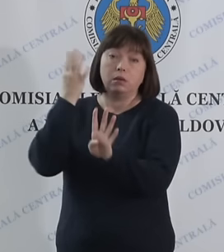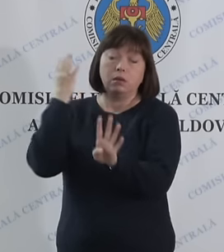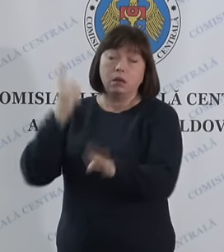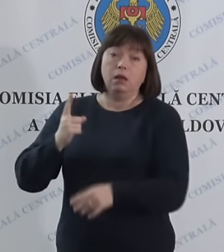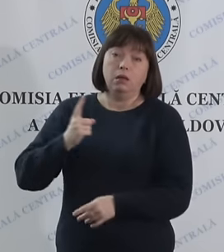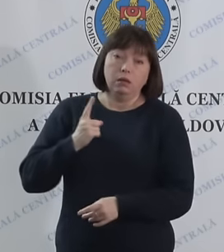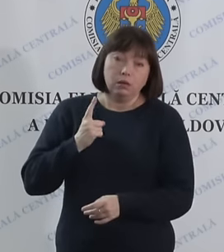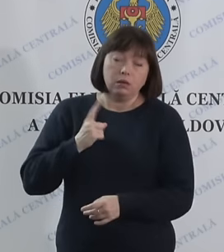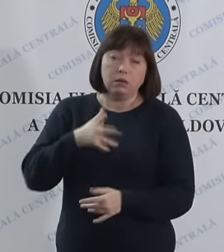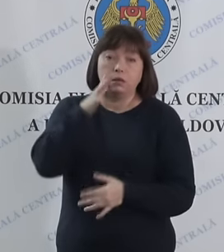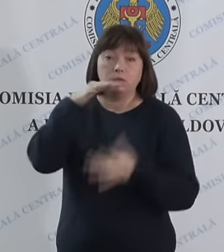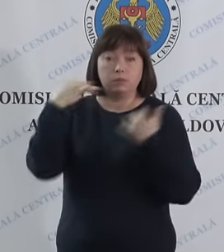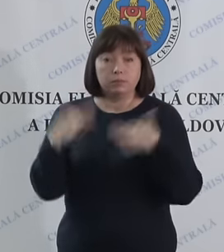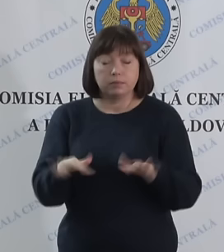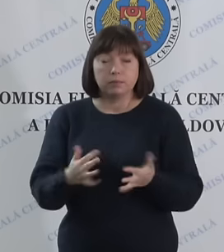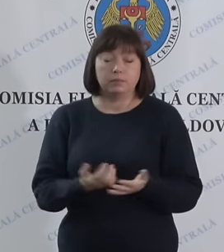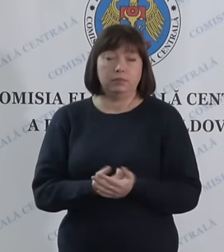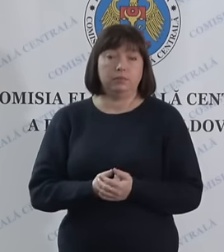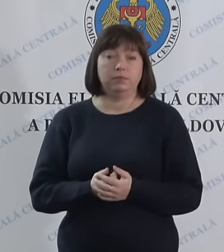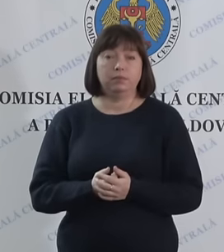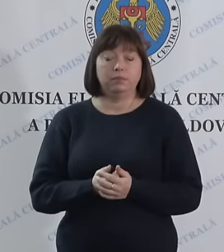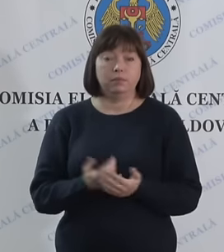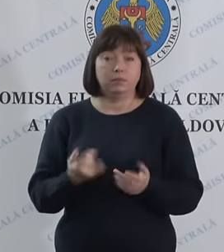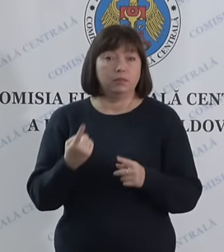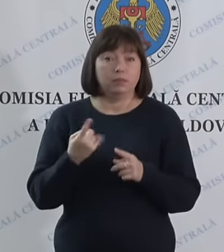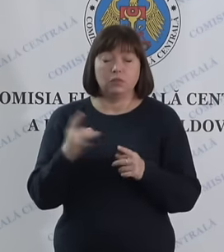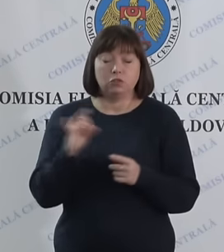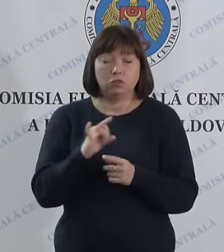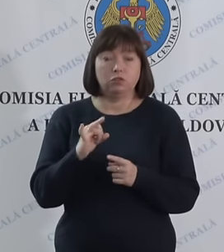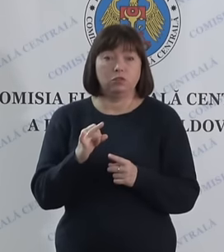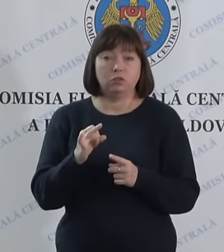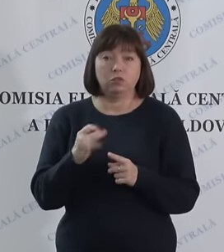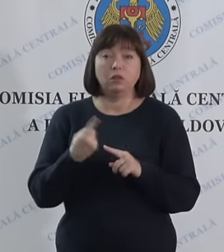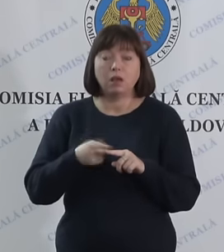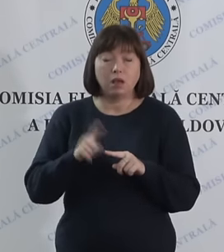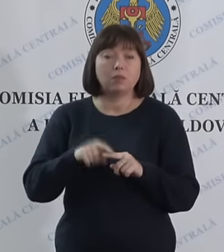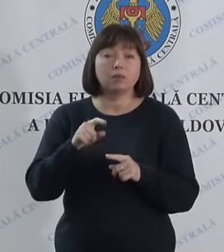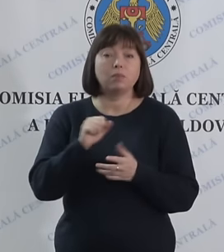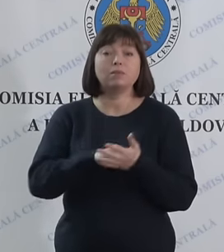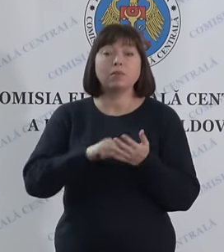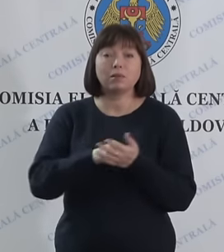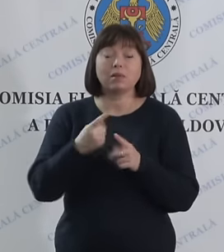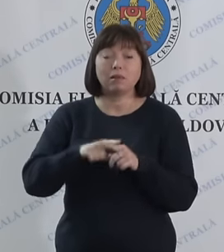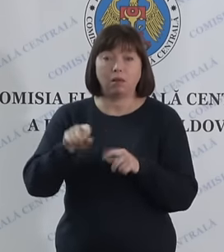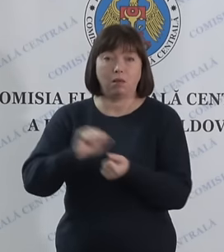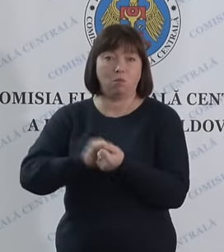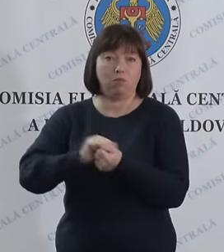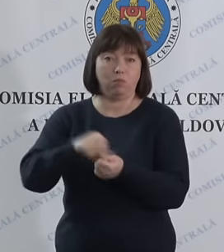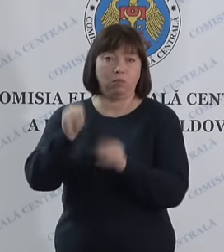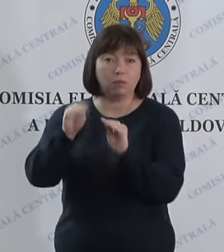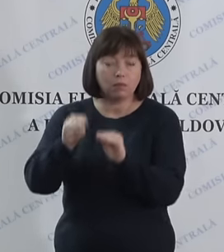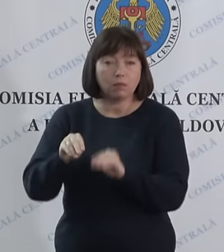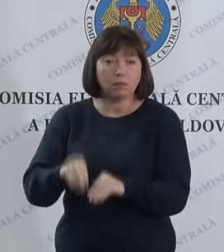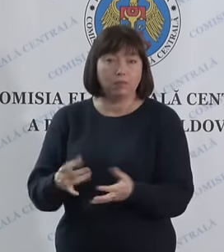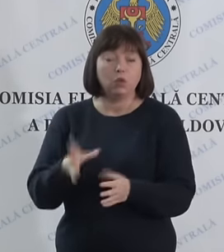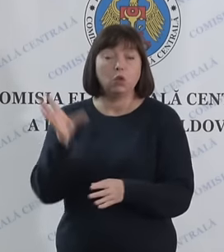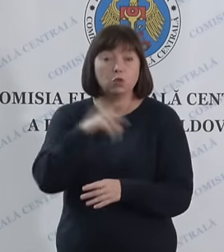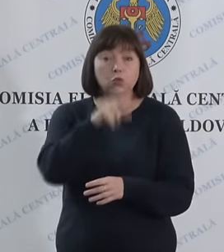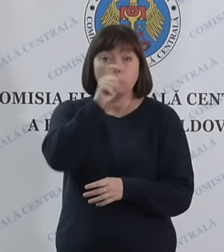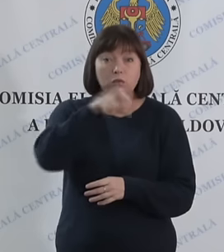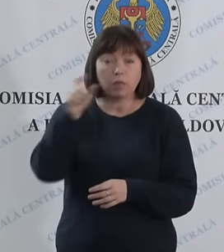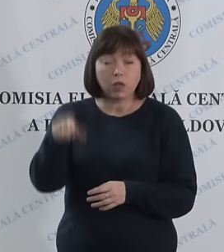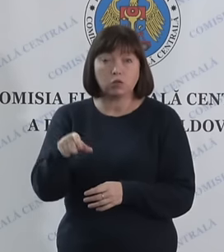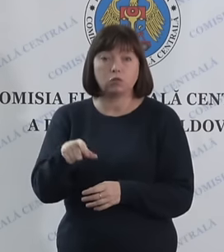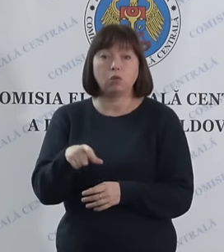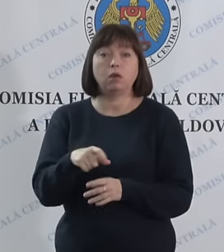așteptare, timp de așteptare destul de îndelungați, este inclusiv din cauza acestui factor că toți